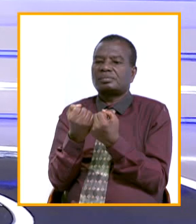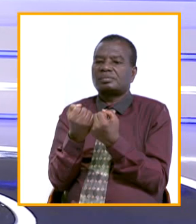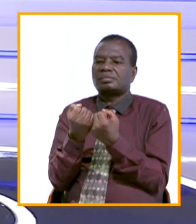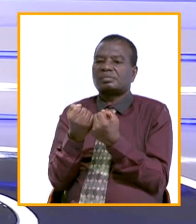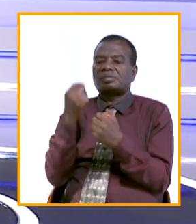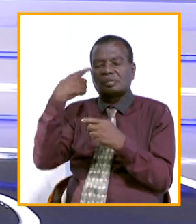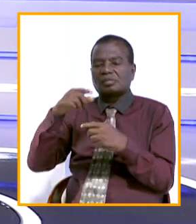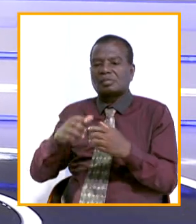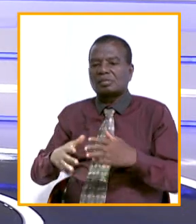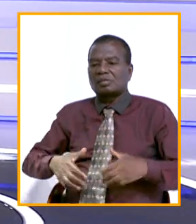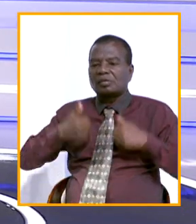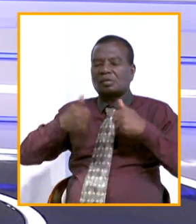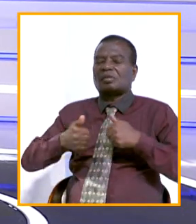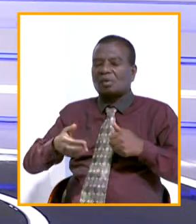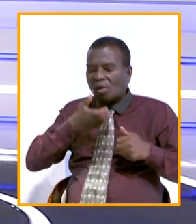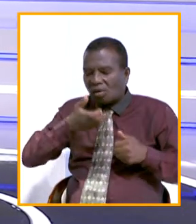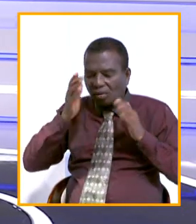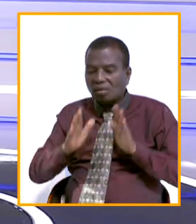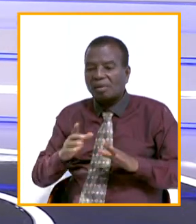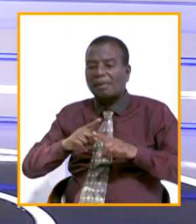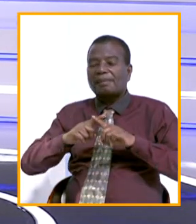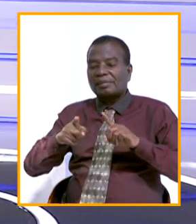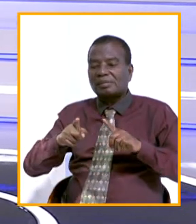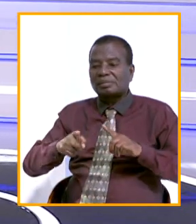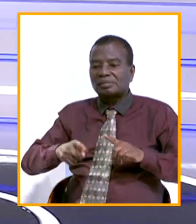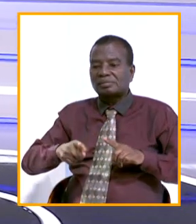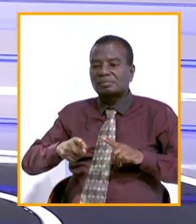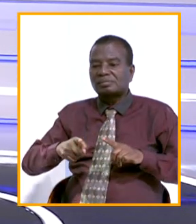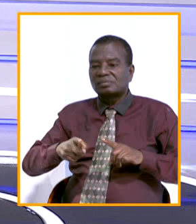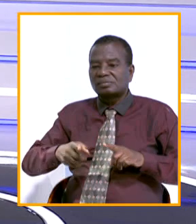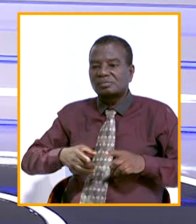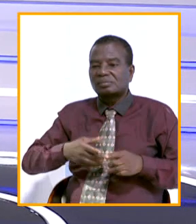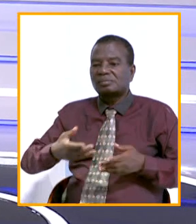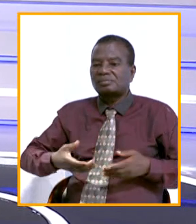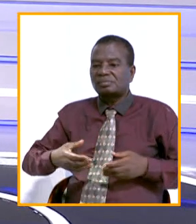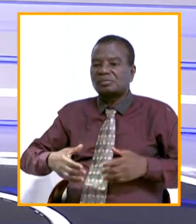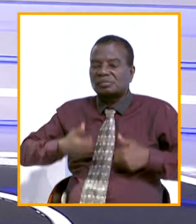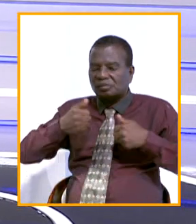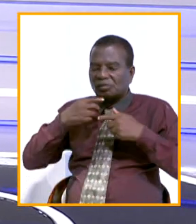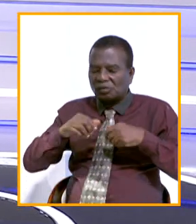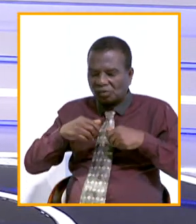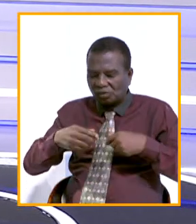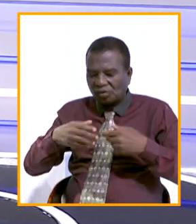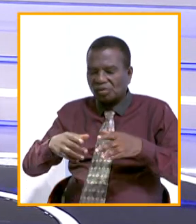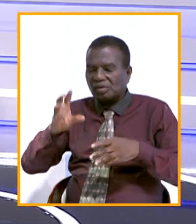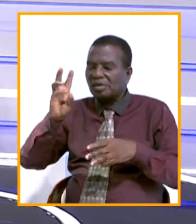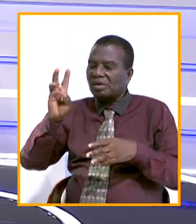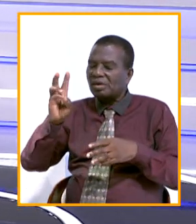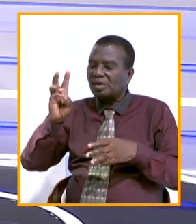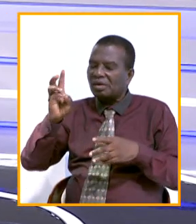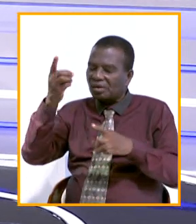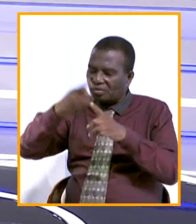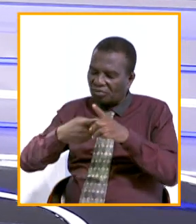pour traiter les tuberculeux, mais le traitement doit être suivi au minimum 6 mois et jusqu'à 2 ans en cas de